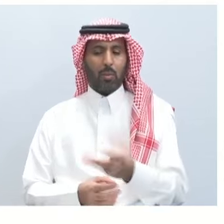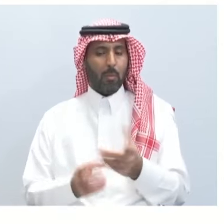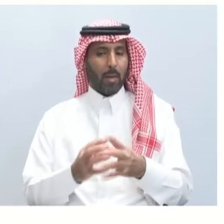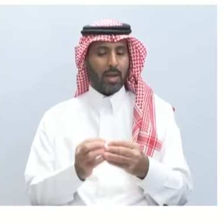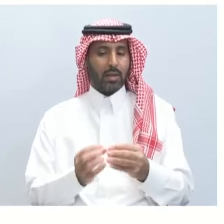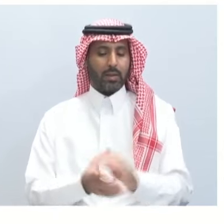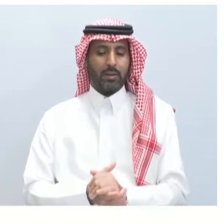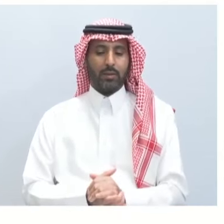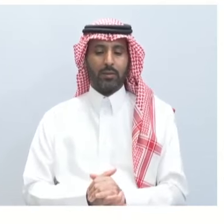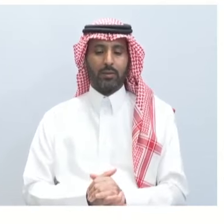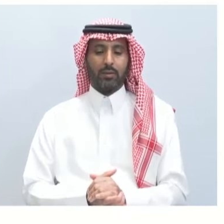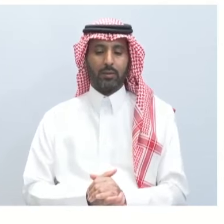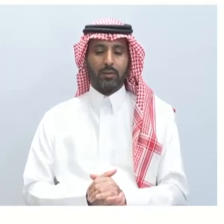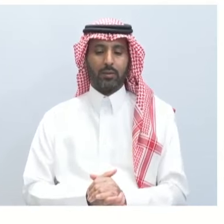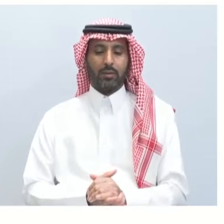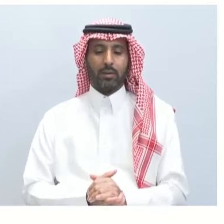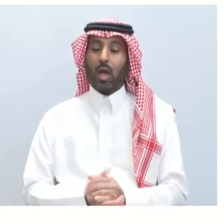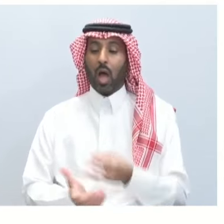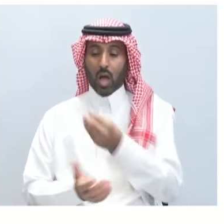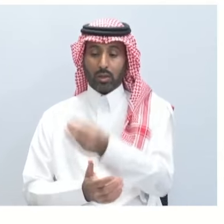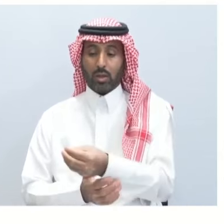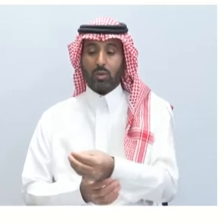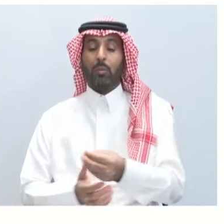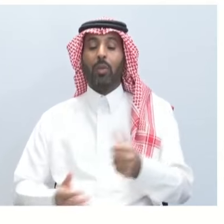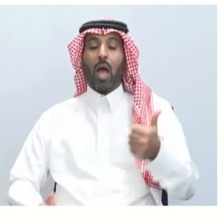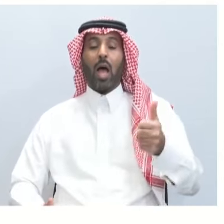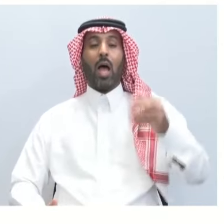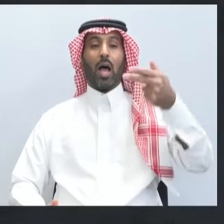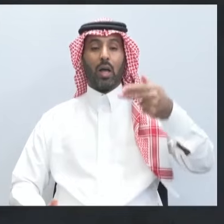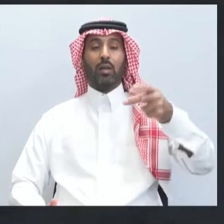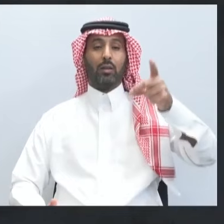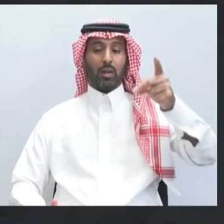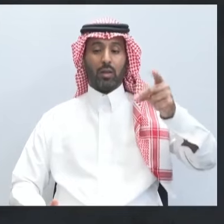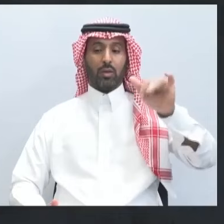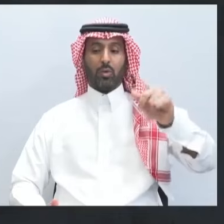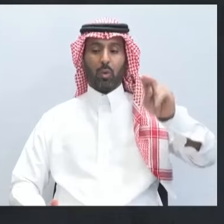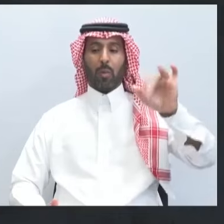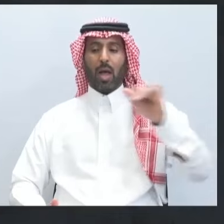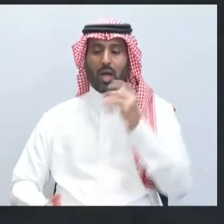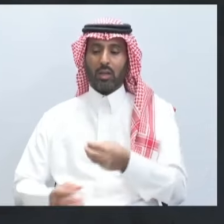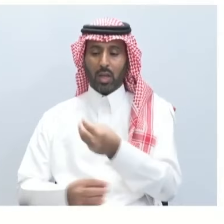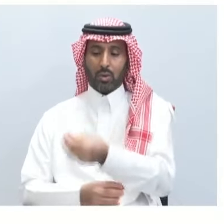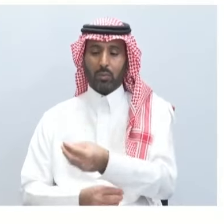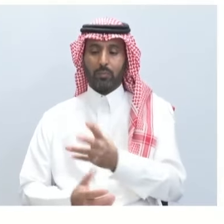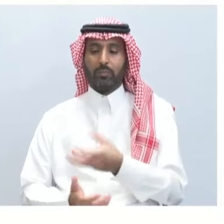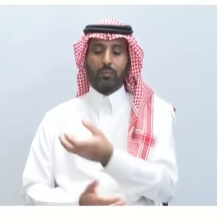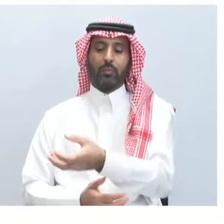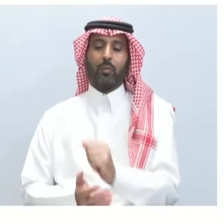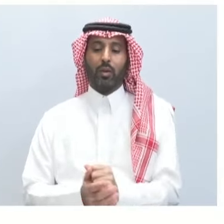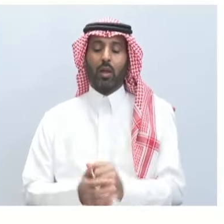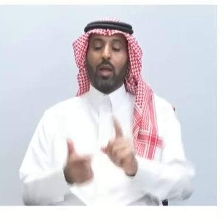اتيتم احسنتم معناها اعطيتم معنى اتيتم اي اعطيتم الكلمه الثانيه فلا